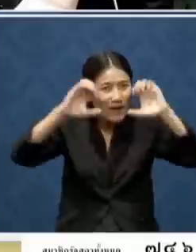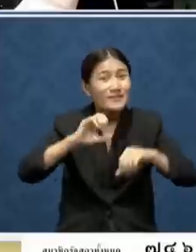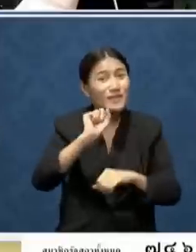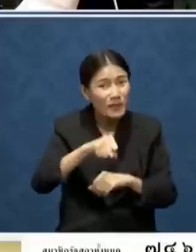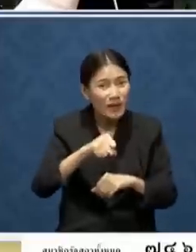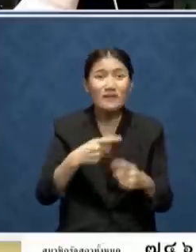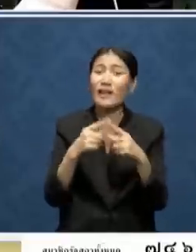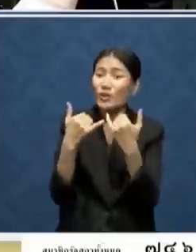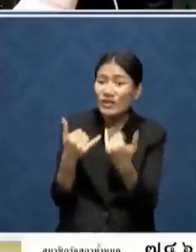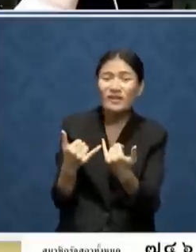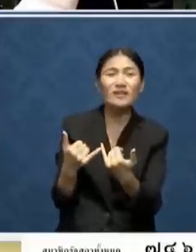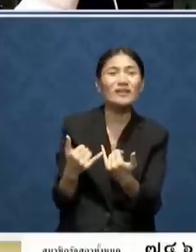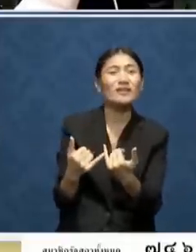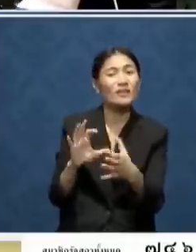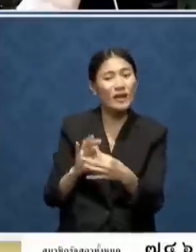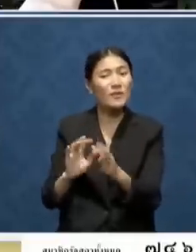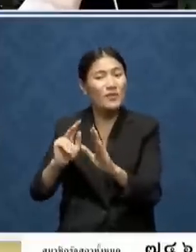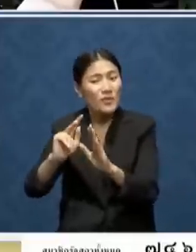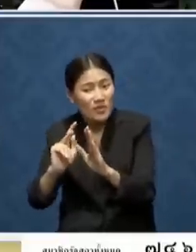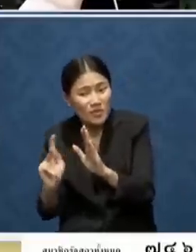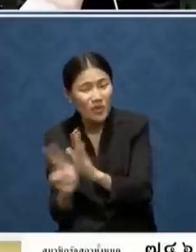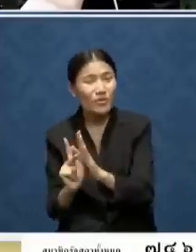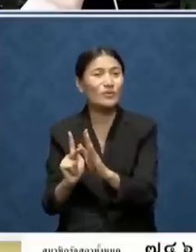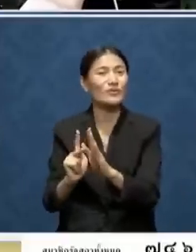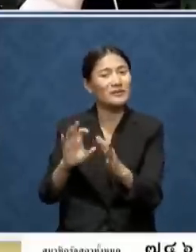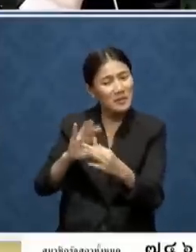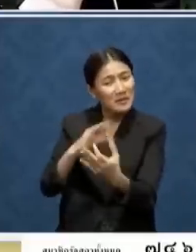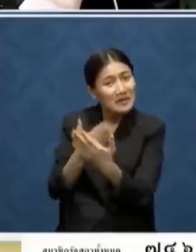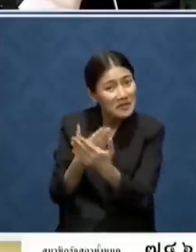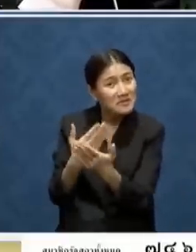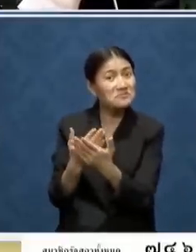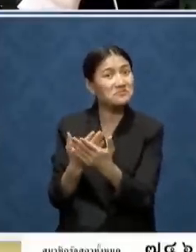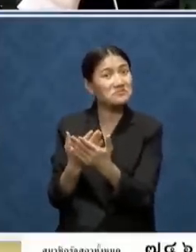การทลายกรอบวินัยการเงินการคลังเลยหรอคะ